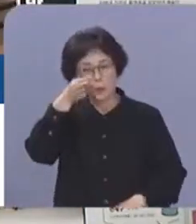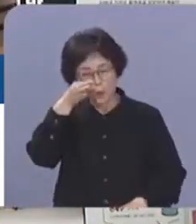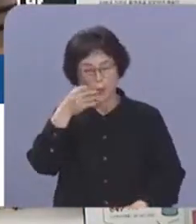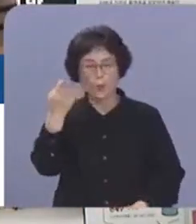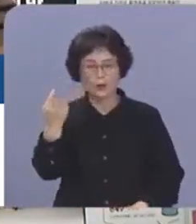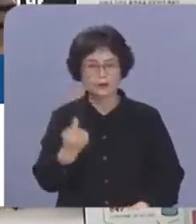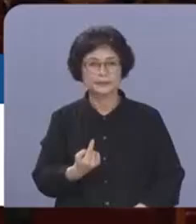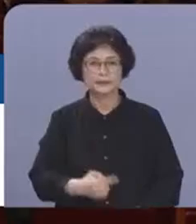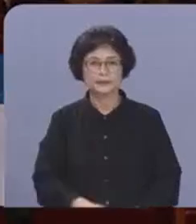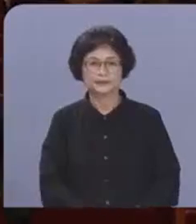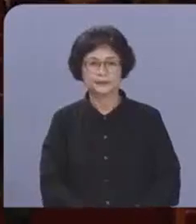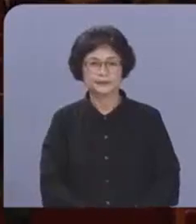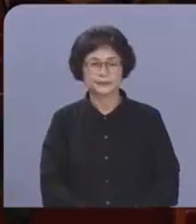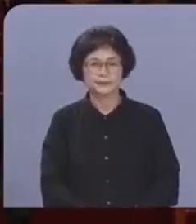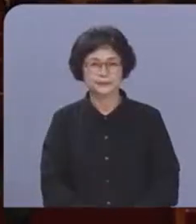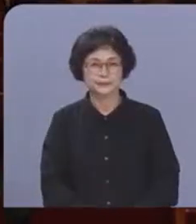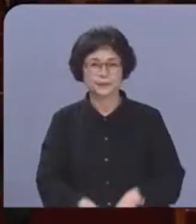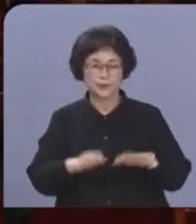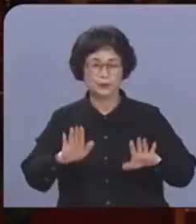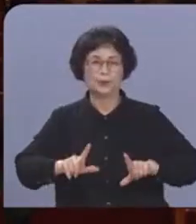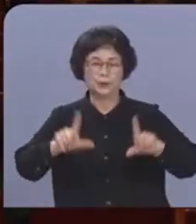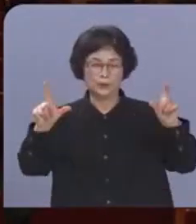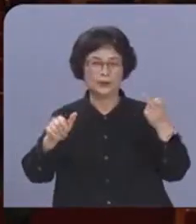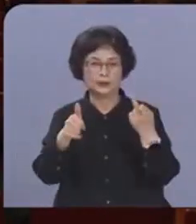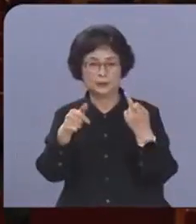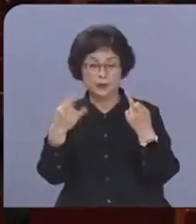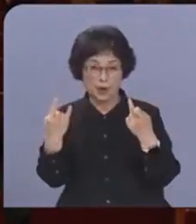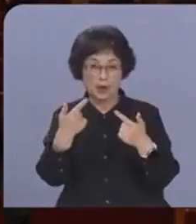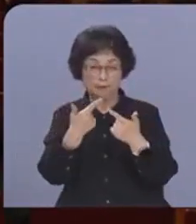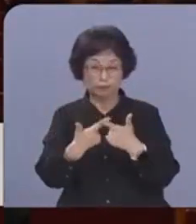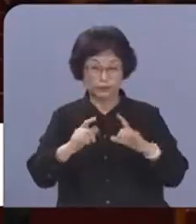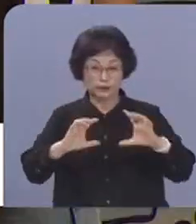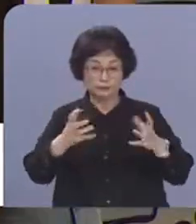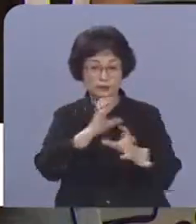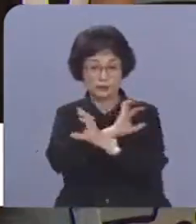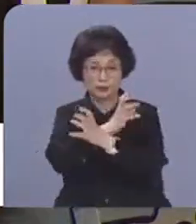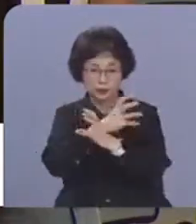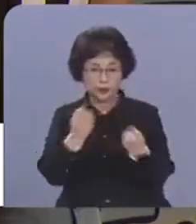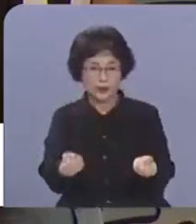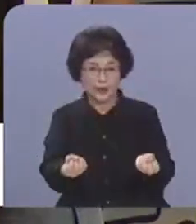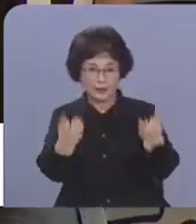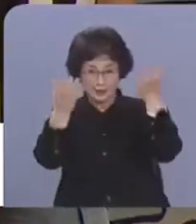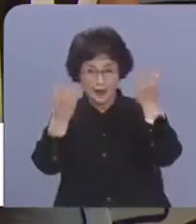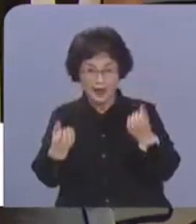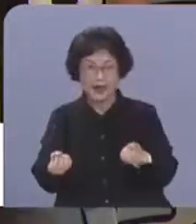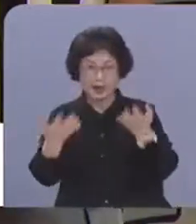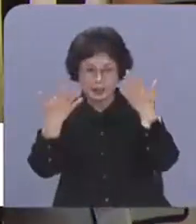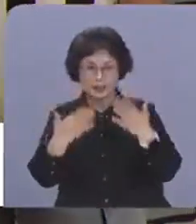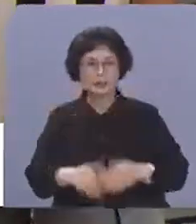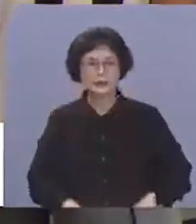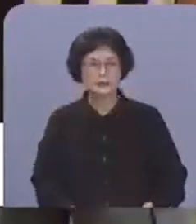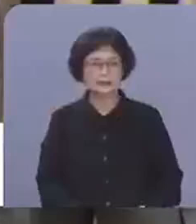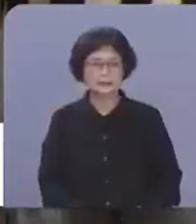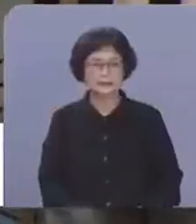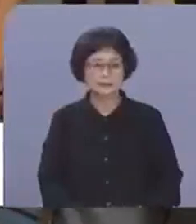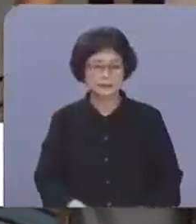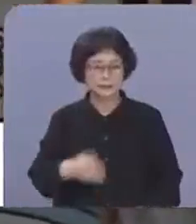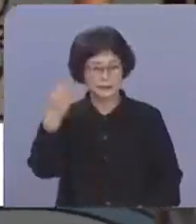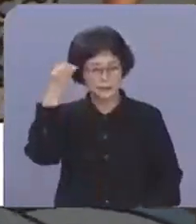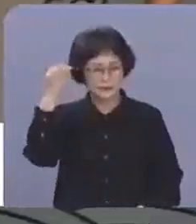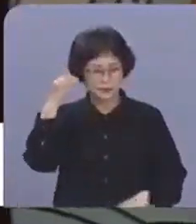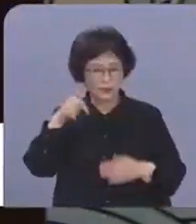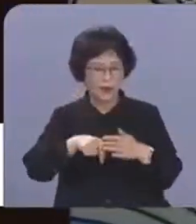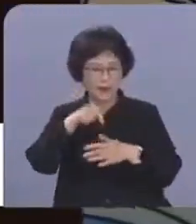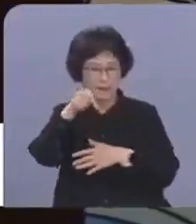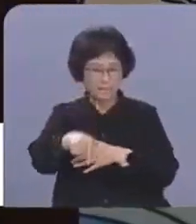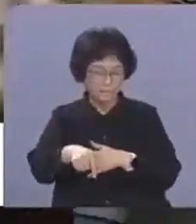오늘 보러 오게 됐습니다. 올해로 12회째를 맞은 부산 국제 코미디 페스티벌에는 군 내외를 대표하는